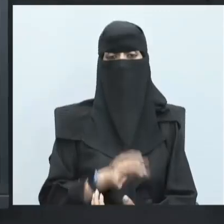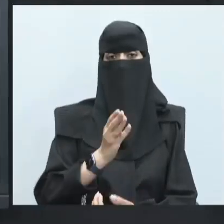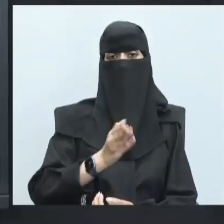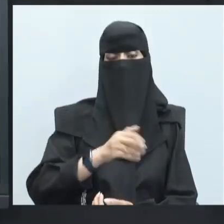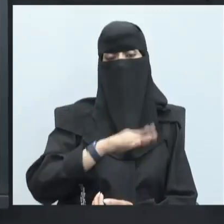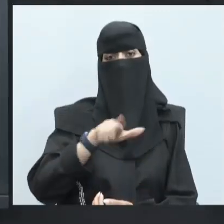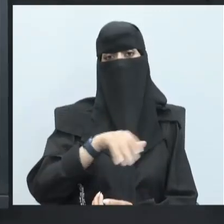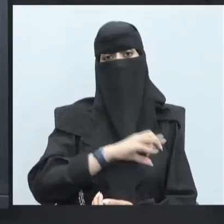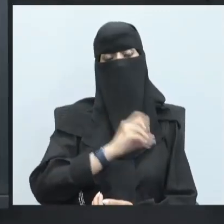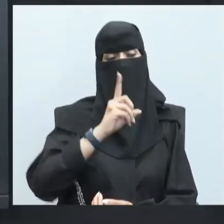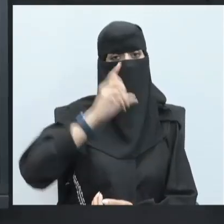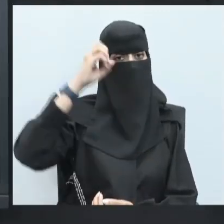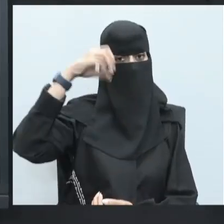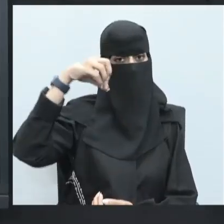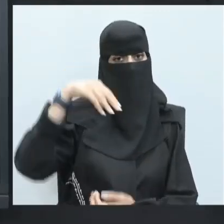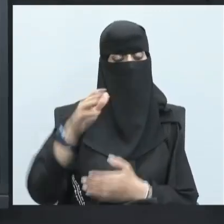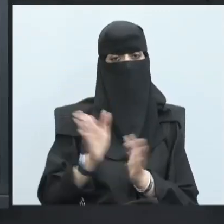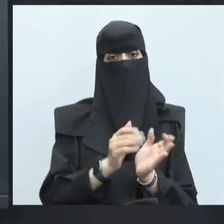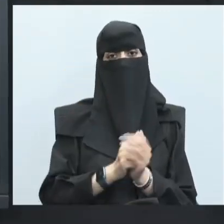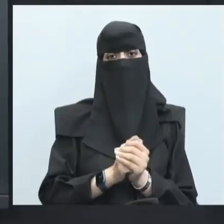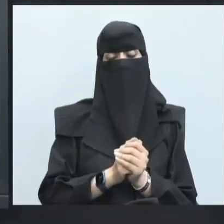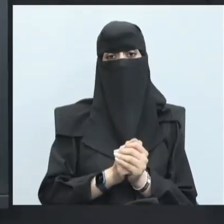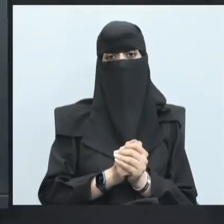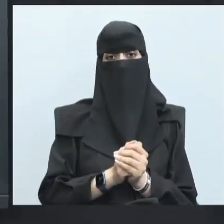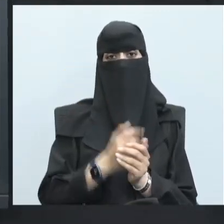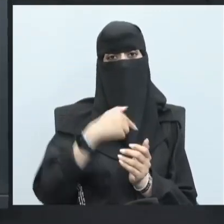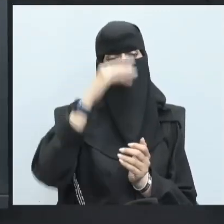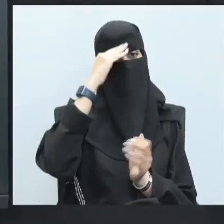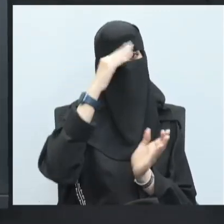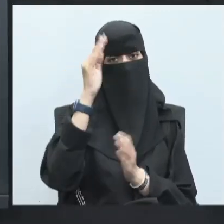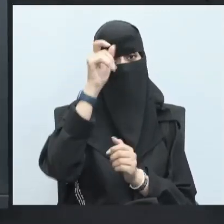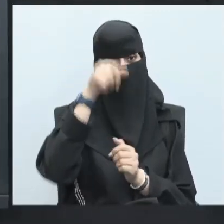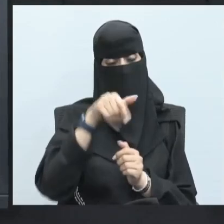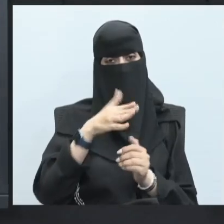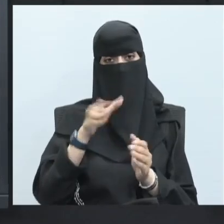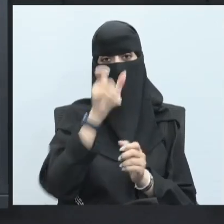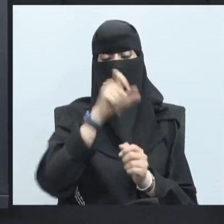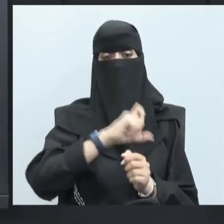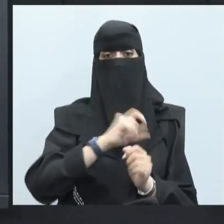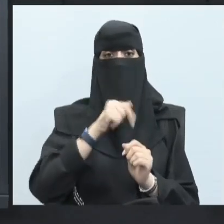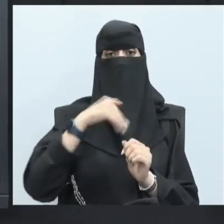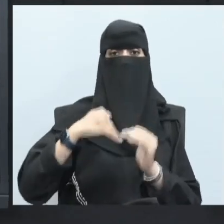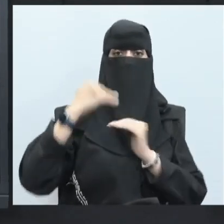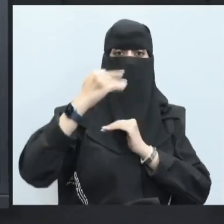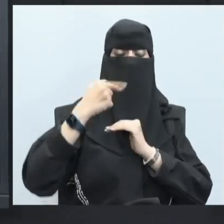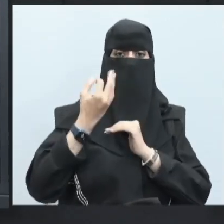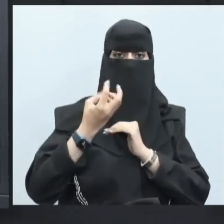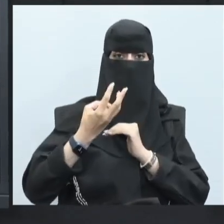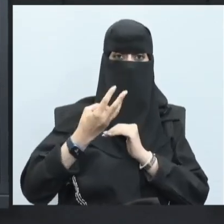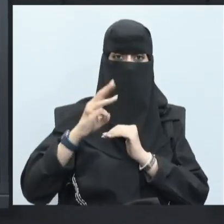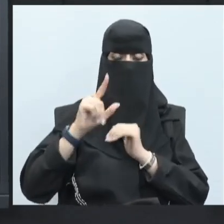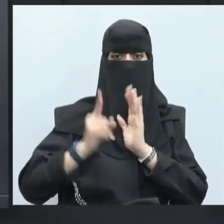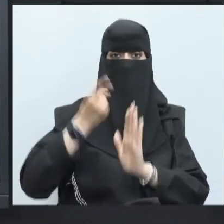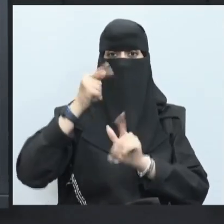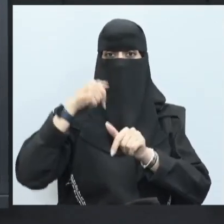السلام عليكم ورحمه الله وبركاته اهلا وسهلا بطلاب المرحله الثانويه السنه